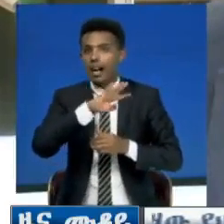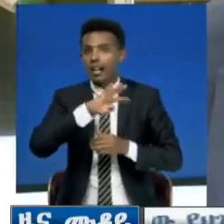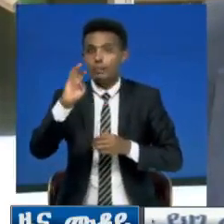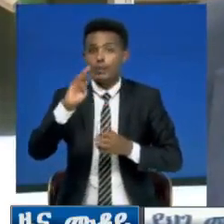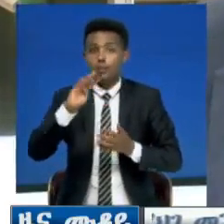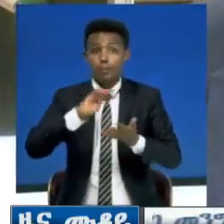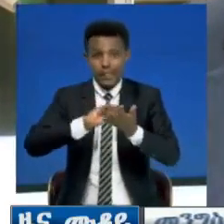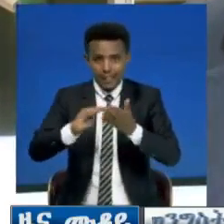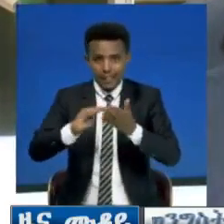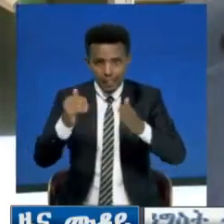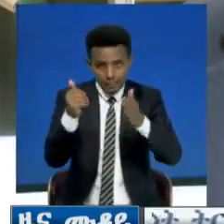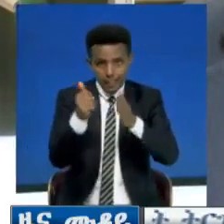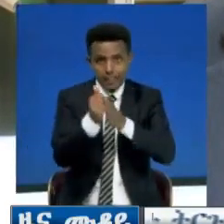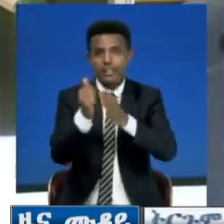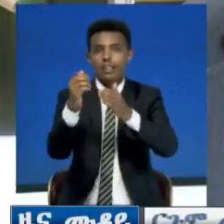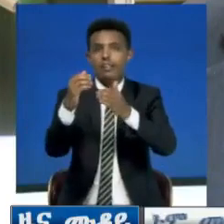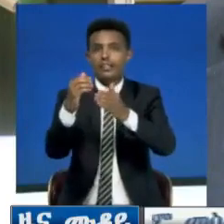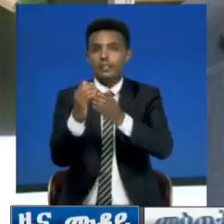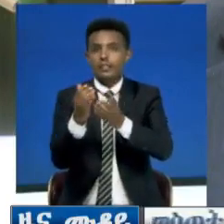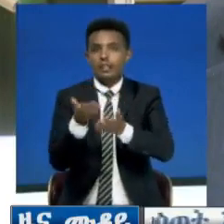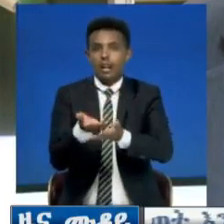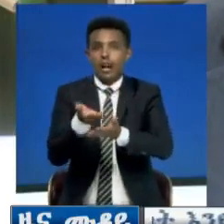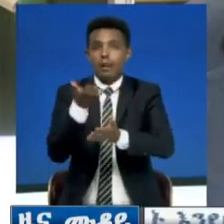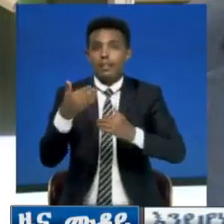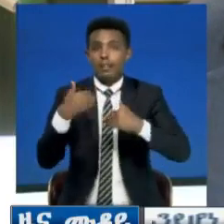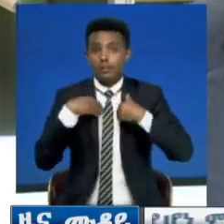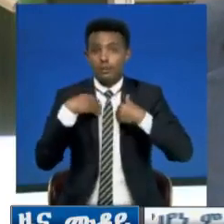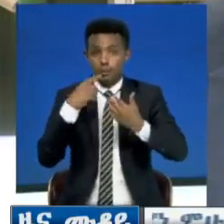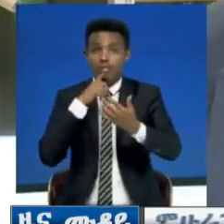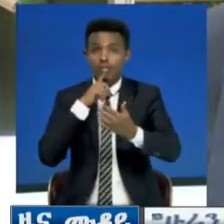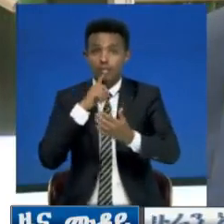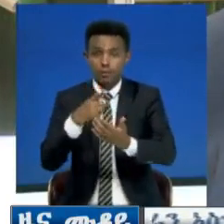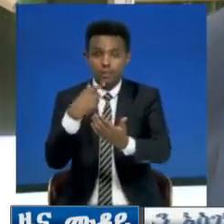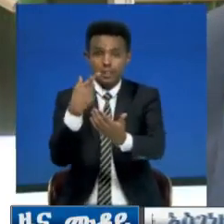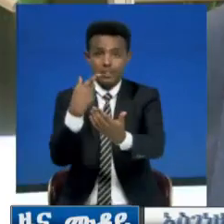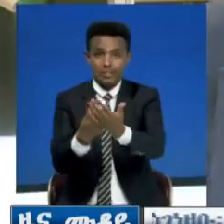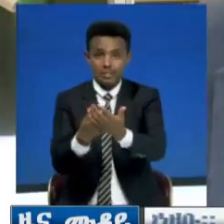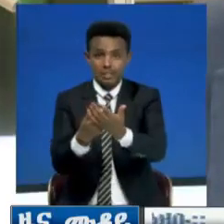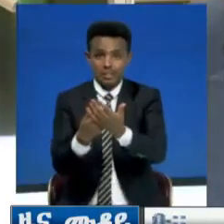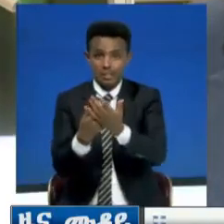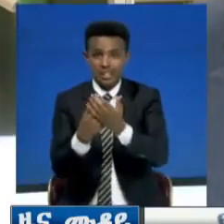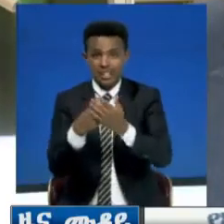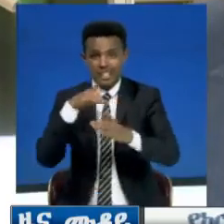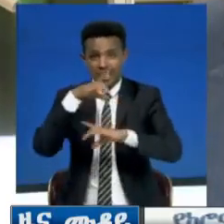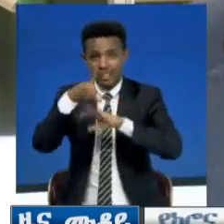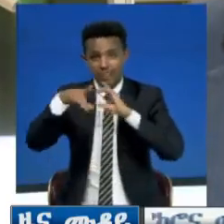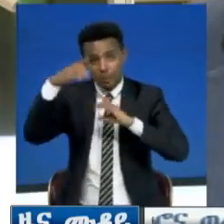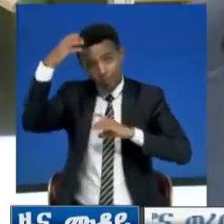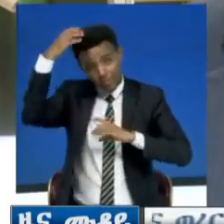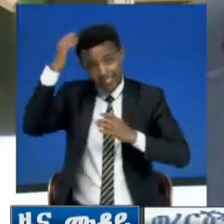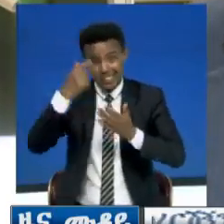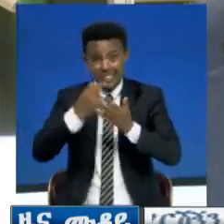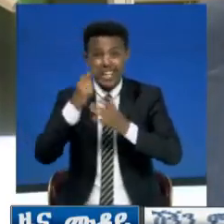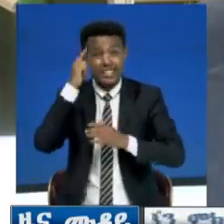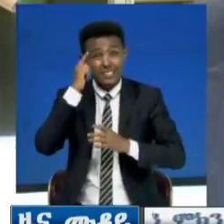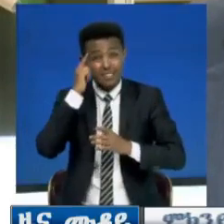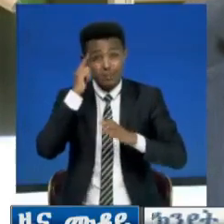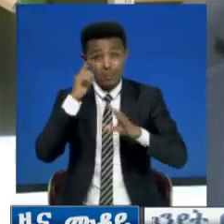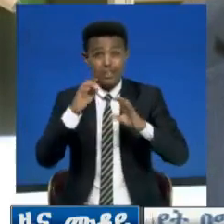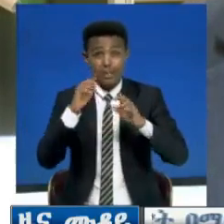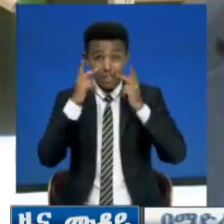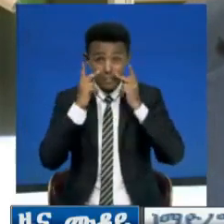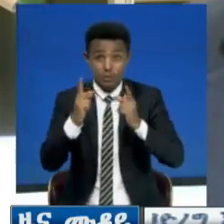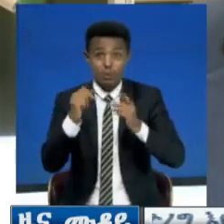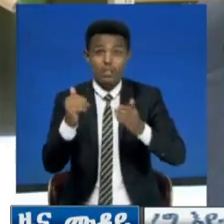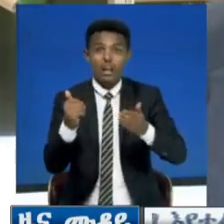ናቸው። እሱ ብቻ ሳይሆን የክልሉ መንግስትም ይህንን አሳሳቢ ተገንዝቦ በቅርቡ እንደምታውቁት